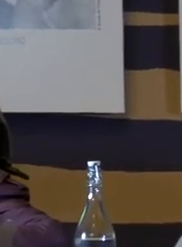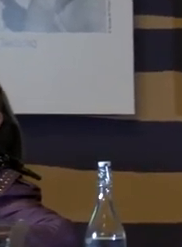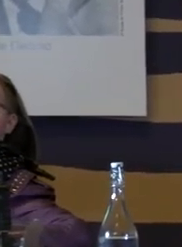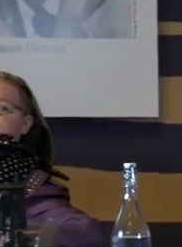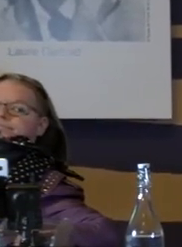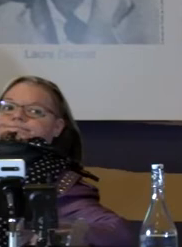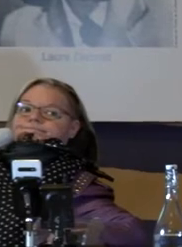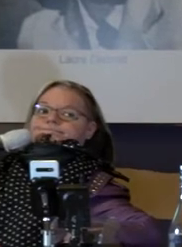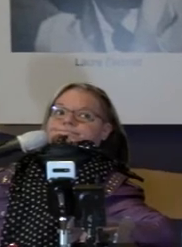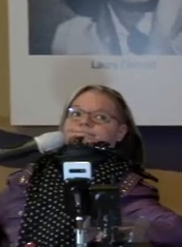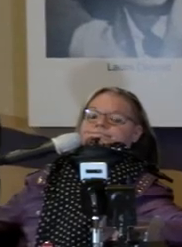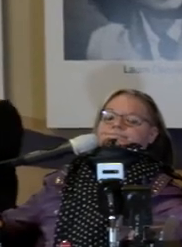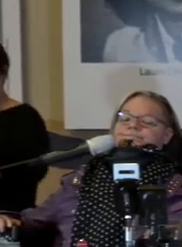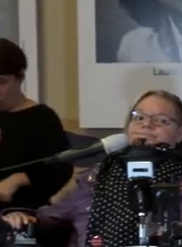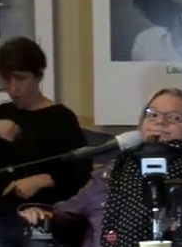nous a